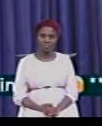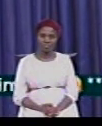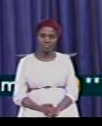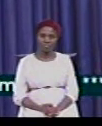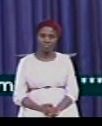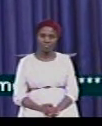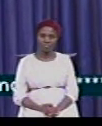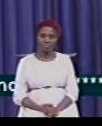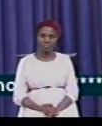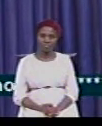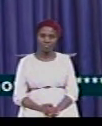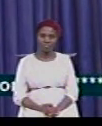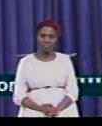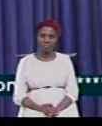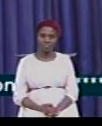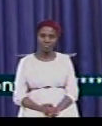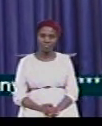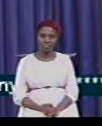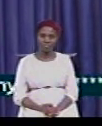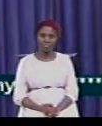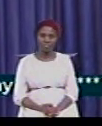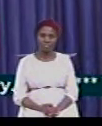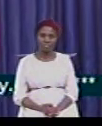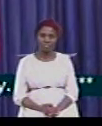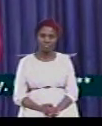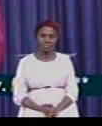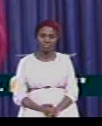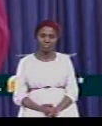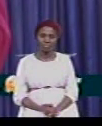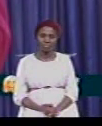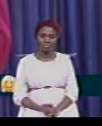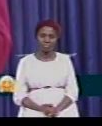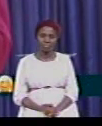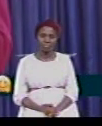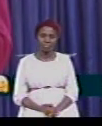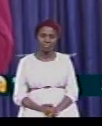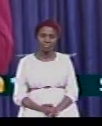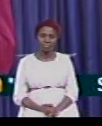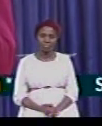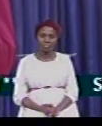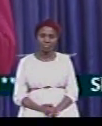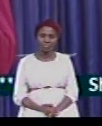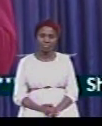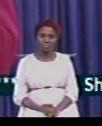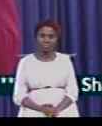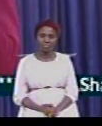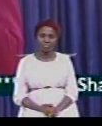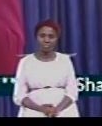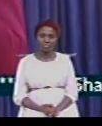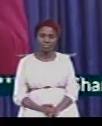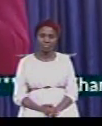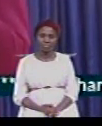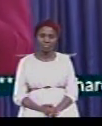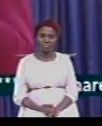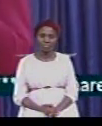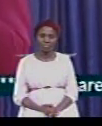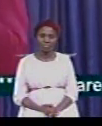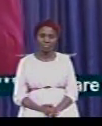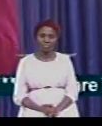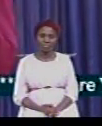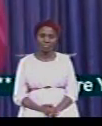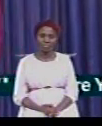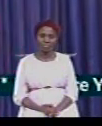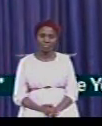no ehwa de manfa mani anhwe ba bia na mehwe no nkwa na mehwe na mekodru fi anwumre no a mekodware na mehu